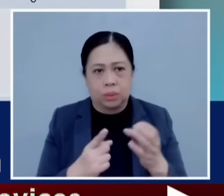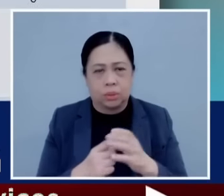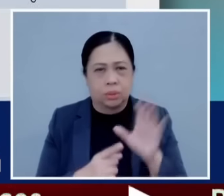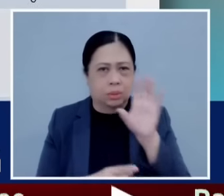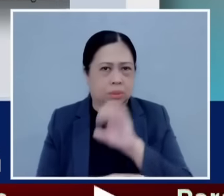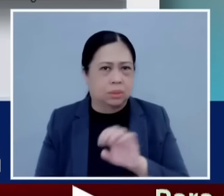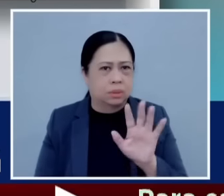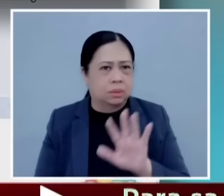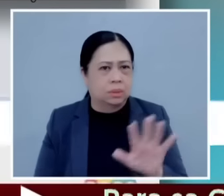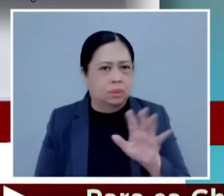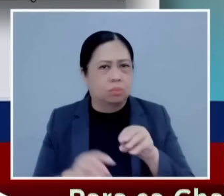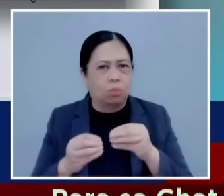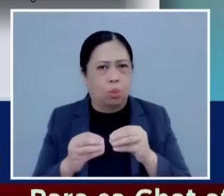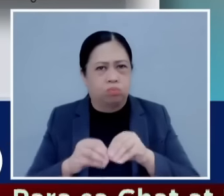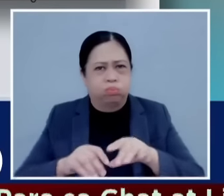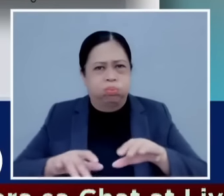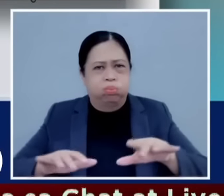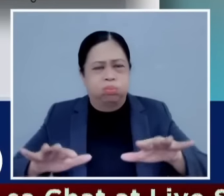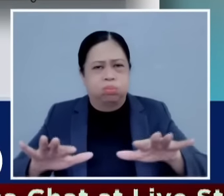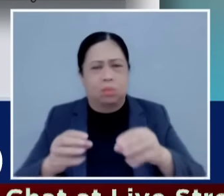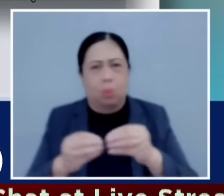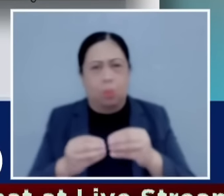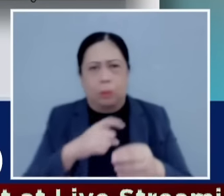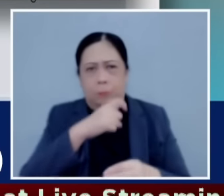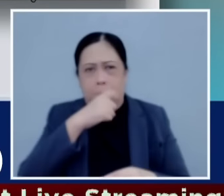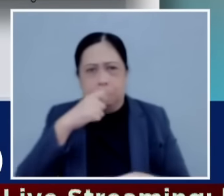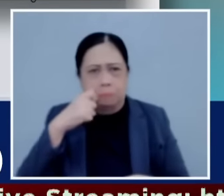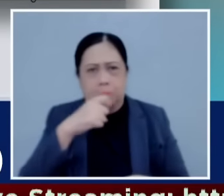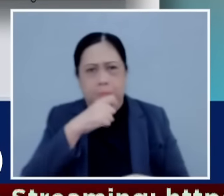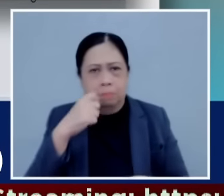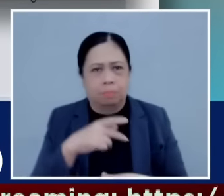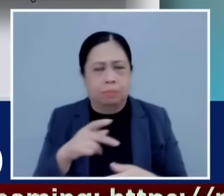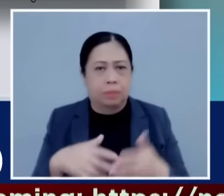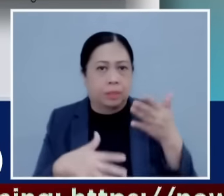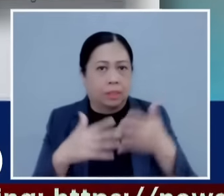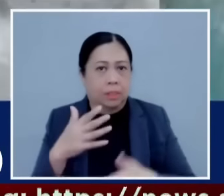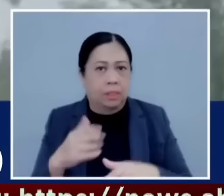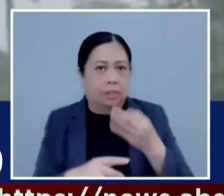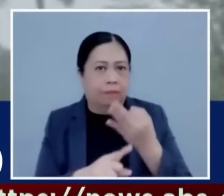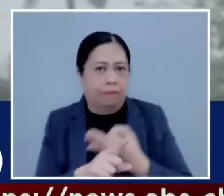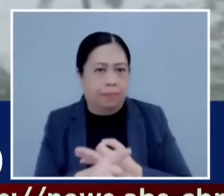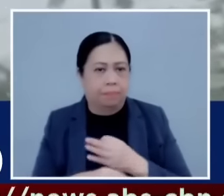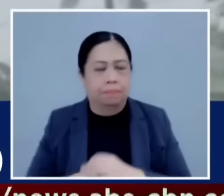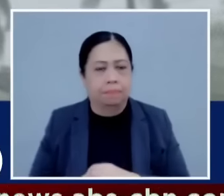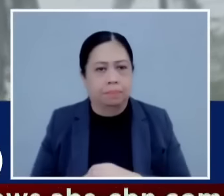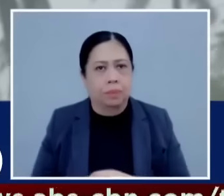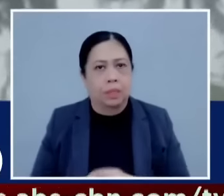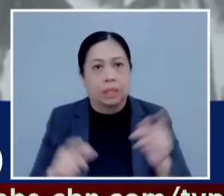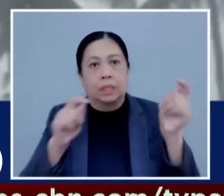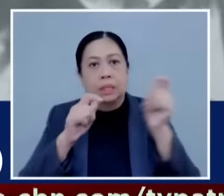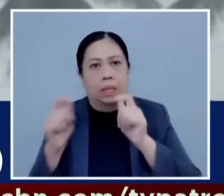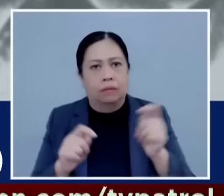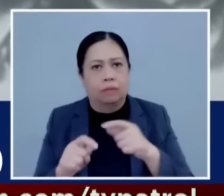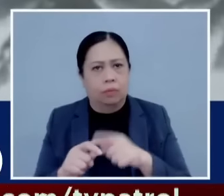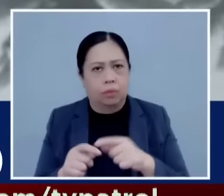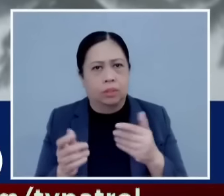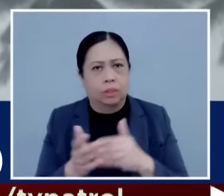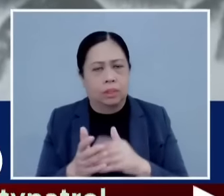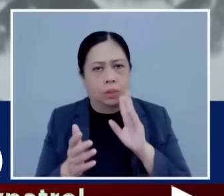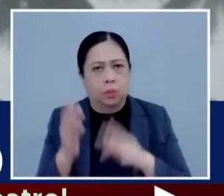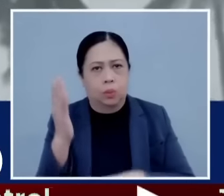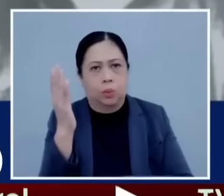PAGASA, lalagana pa ito sa mas maraming lugar sa bansa sa katapusan ng Pebrero. Mga bagyo ang sinasabing muling magpapataas